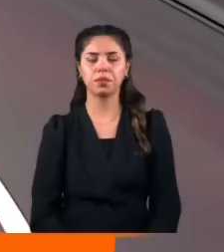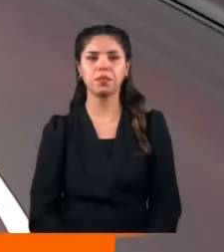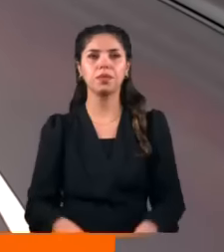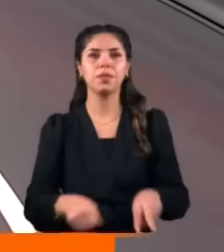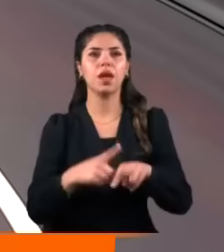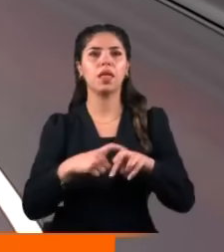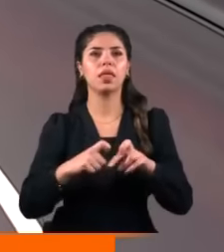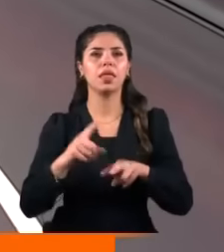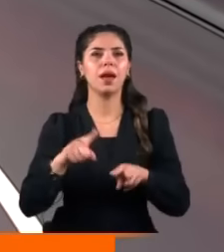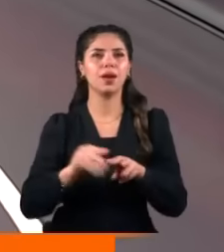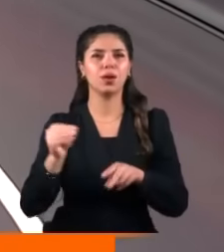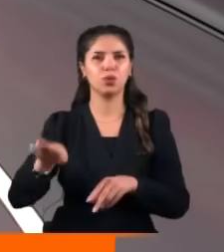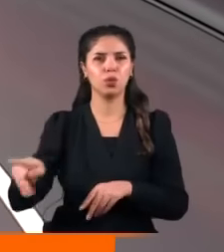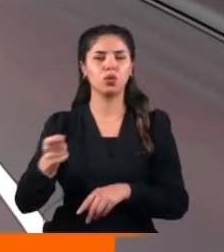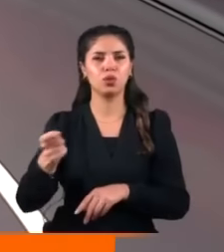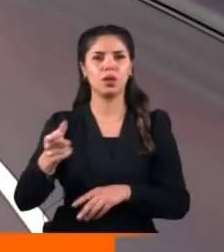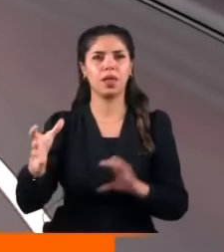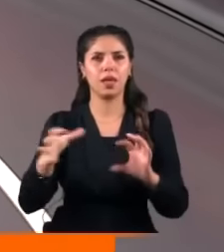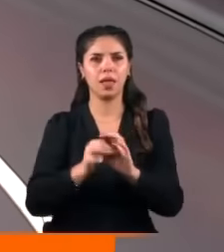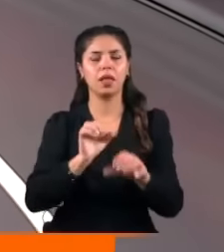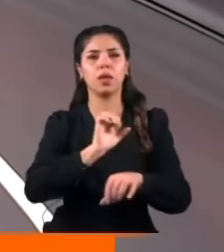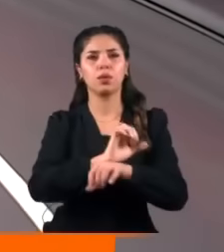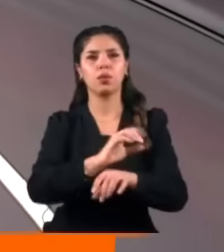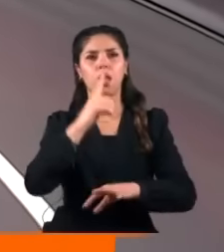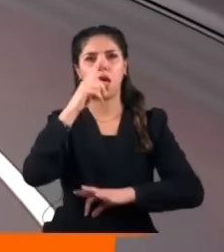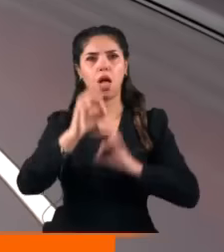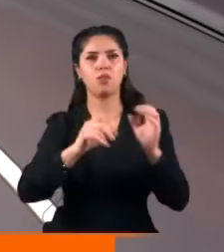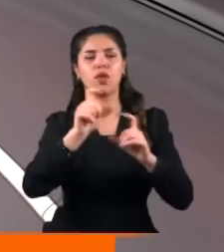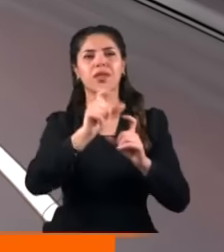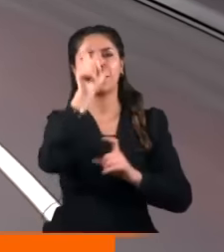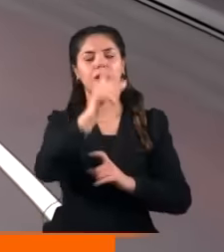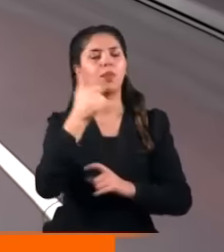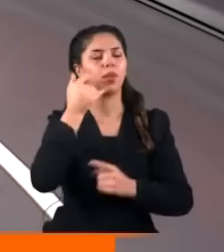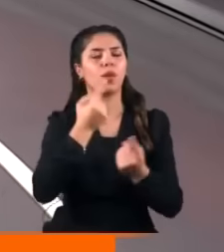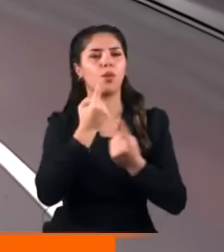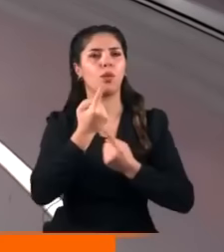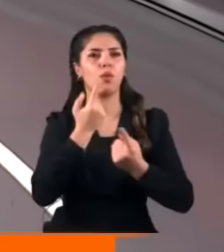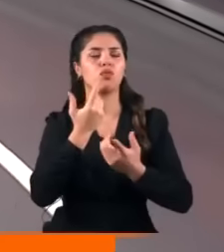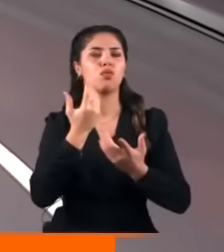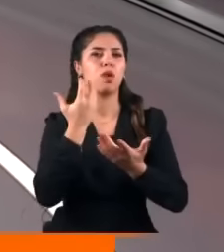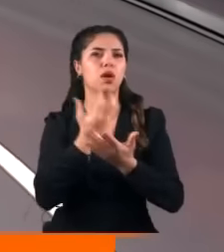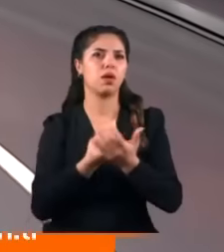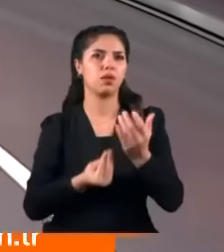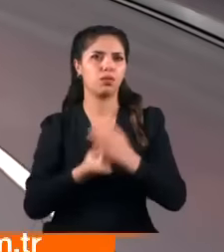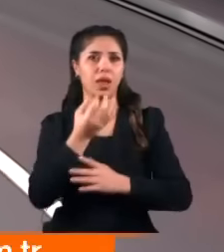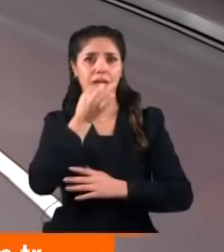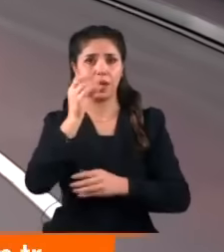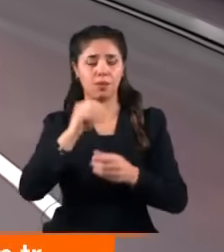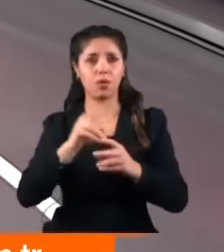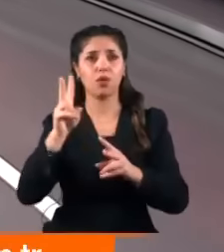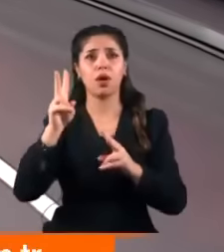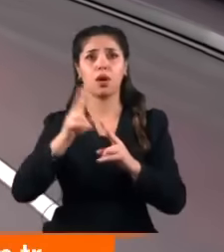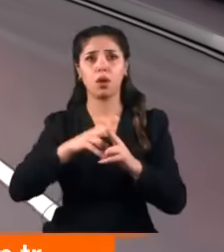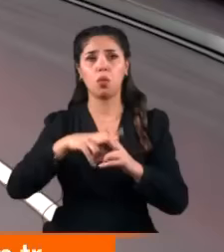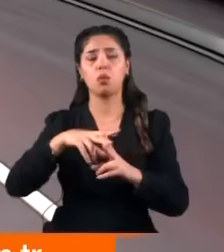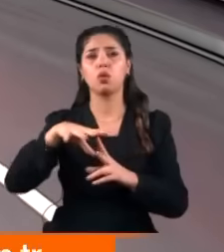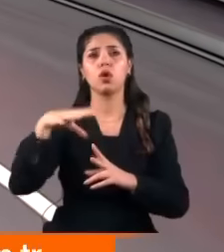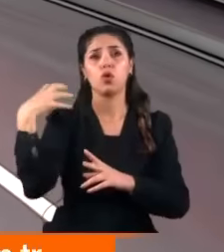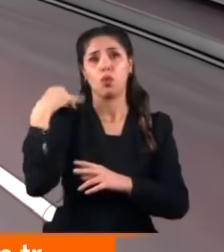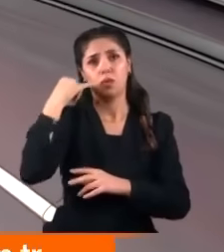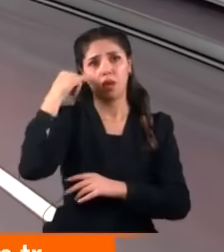Ve Narin Güren cinayeti. Cinayetle ilgili tutuklanan amca Salim Güran'ın telefon görüşmeleri ortaya çıktı. İhbar için karakol komutanını arayan Salim